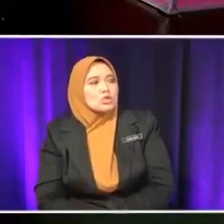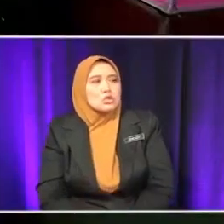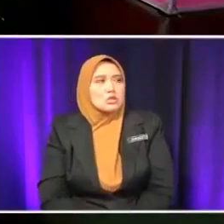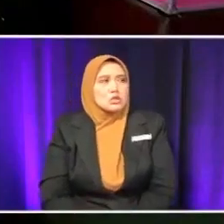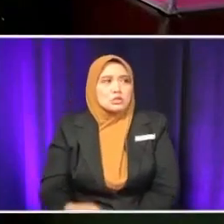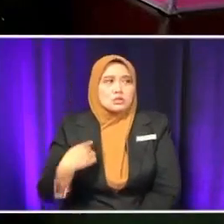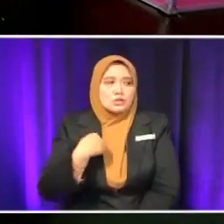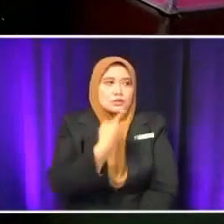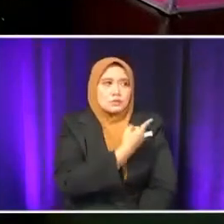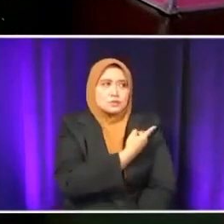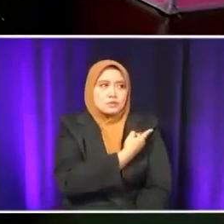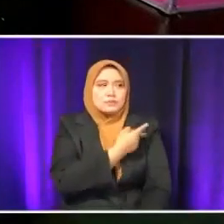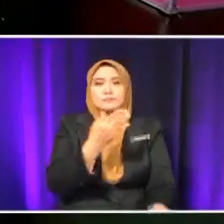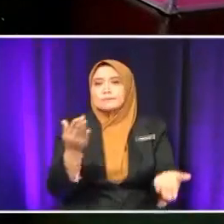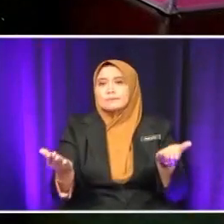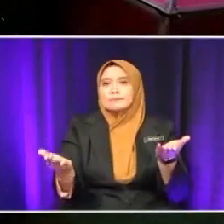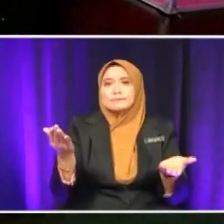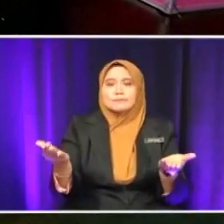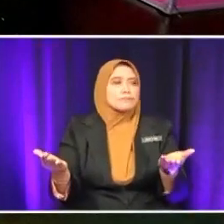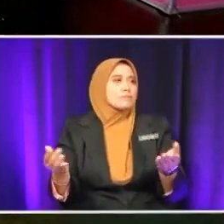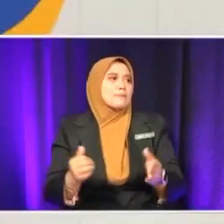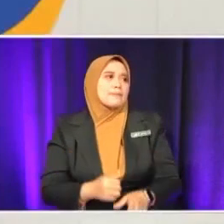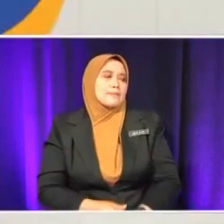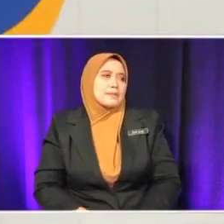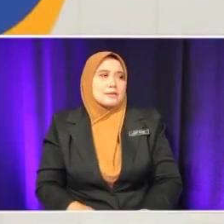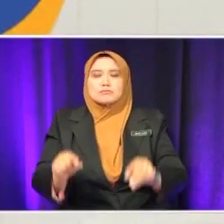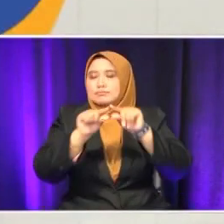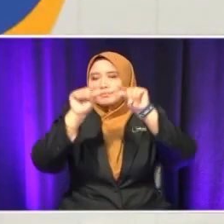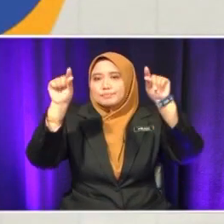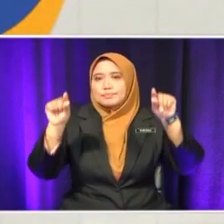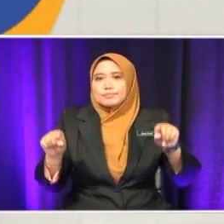Kita bandingkan di antara graf terarah dan graf tak terarah. Okey.